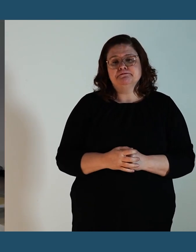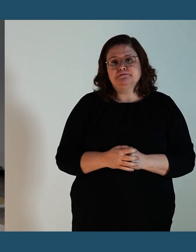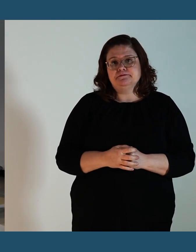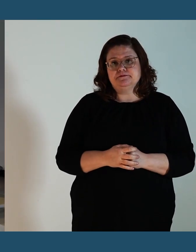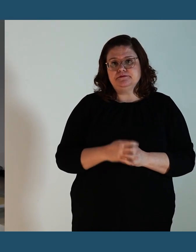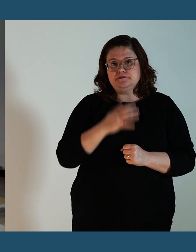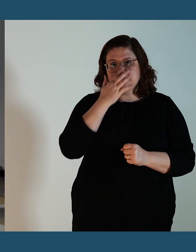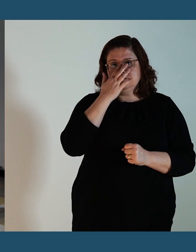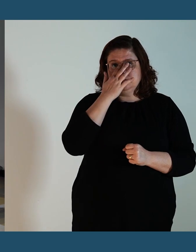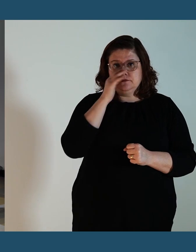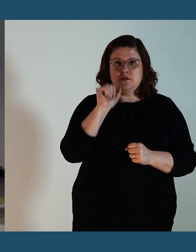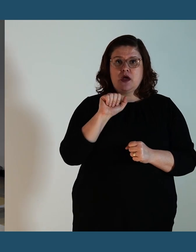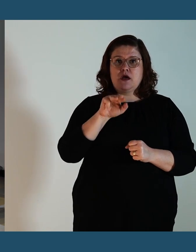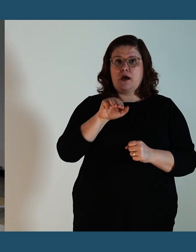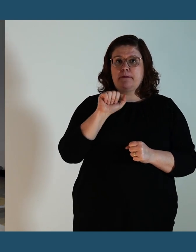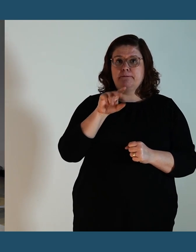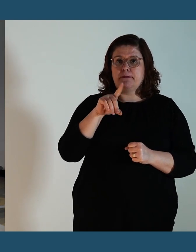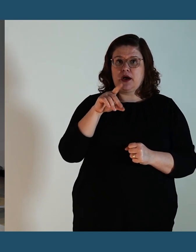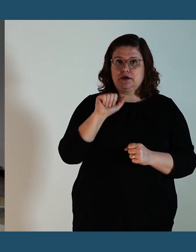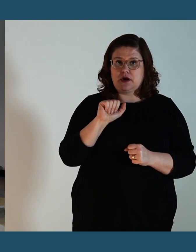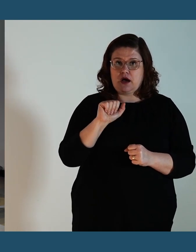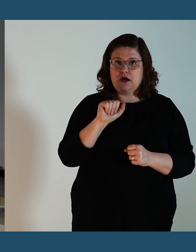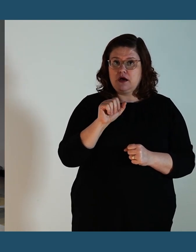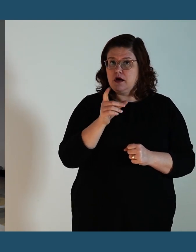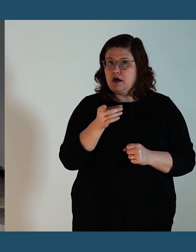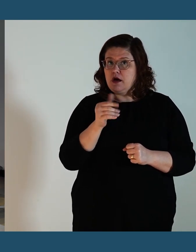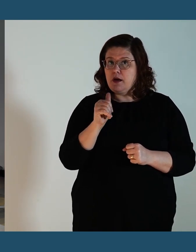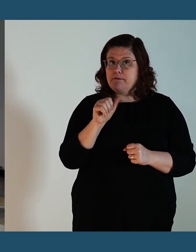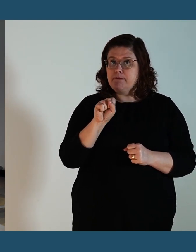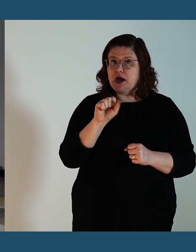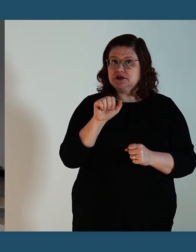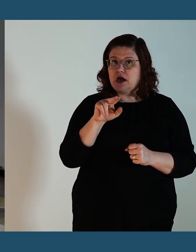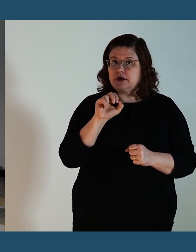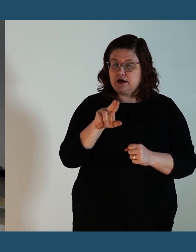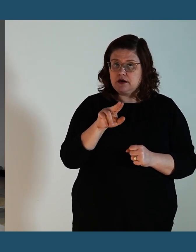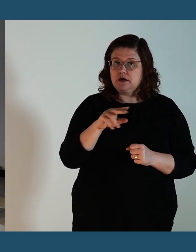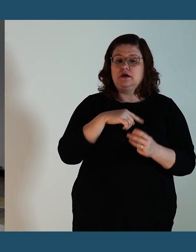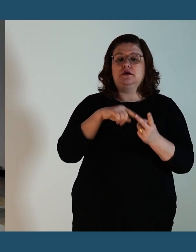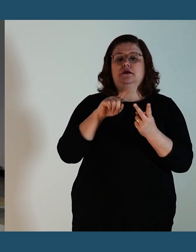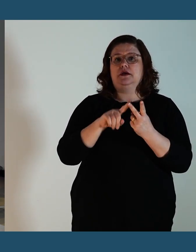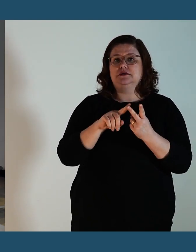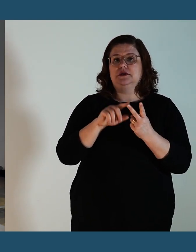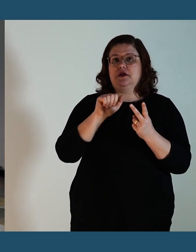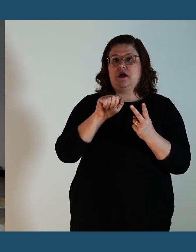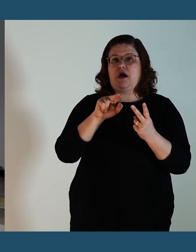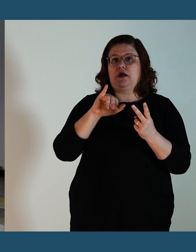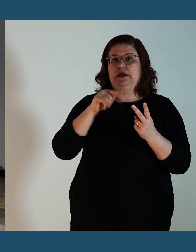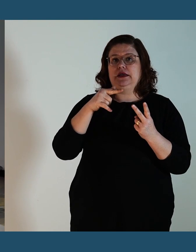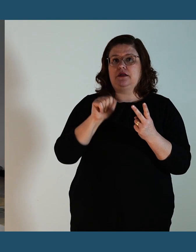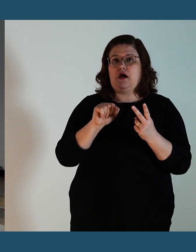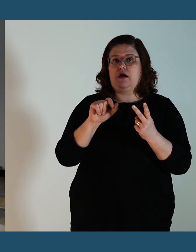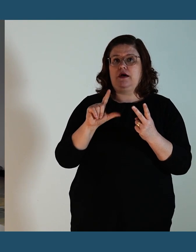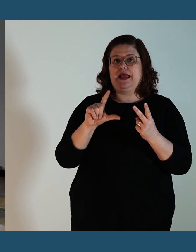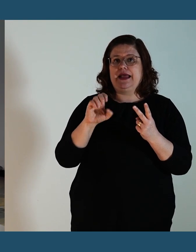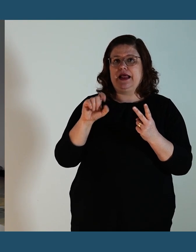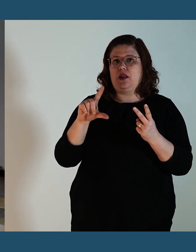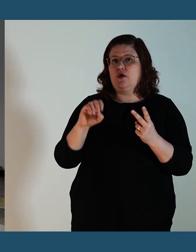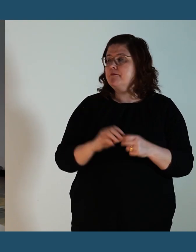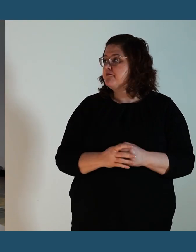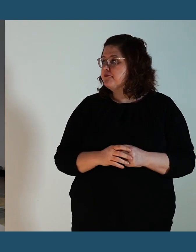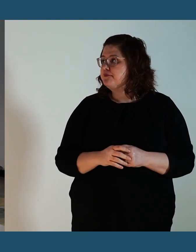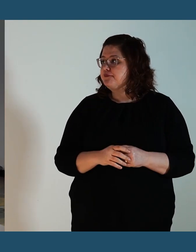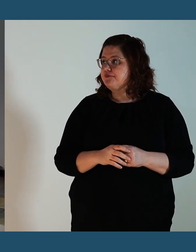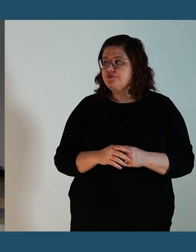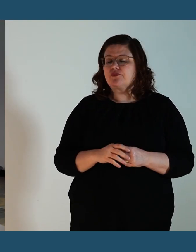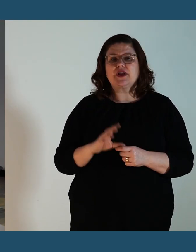Sitten oli Amanda Pasanen taisi olla seuraava ja sitten selkeän Anita Elman. Kiitos.